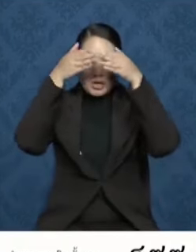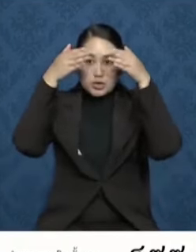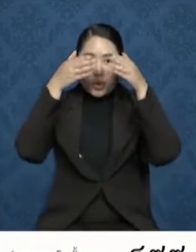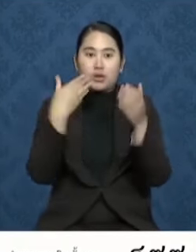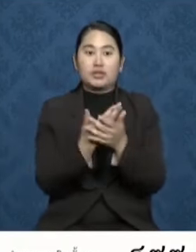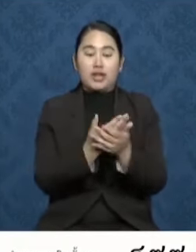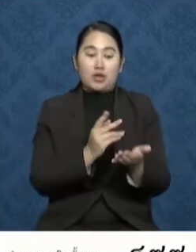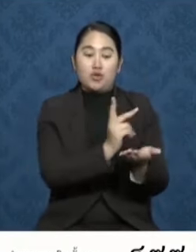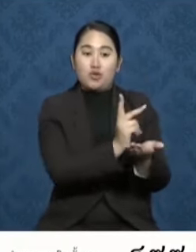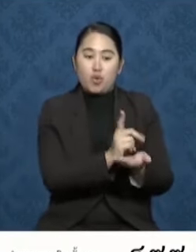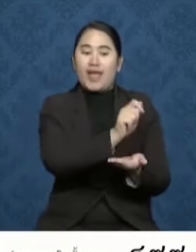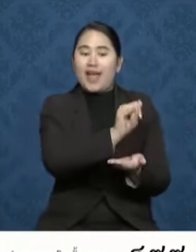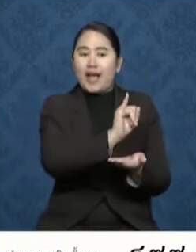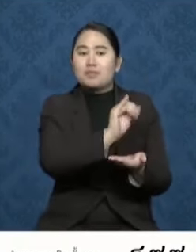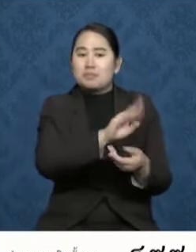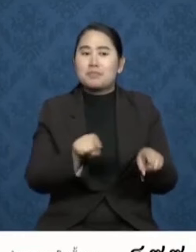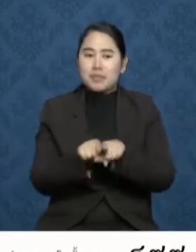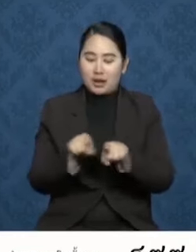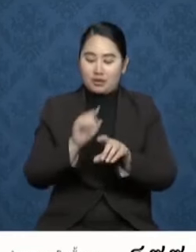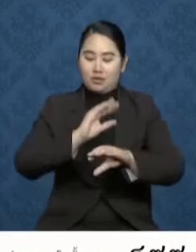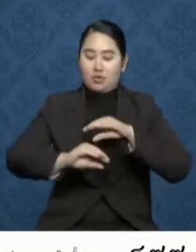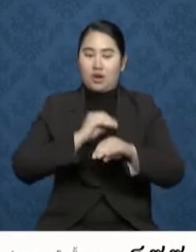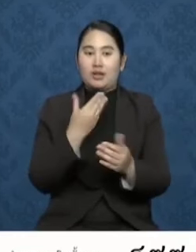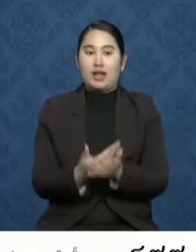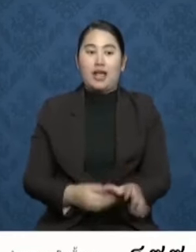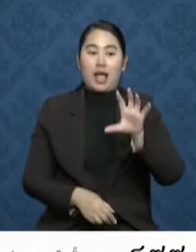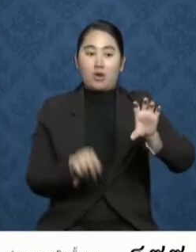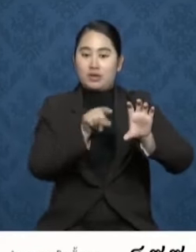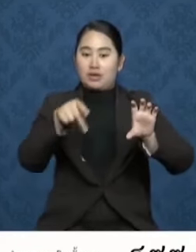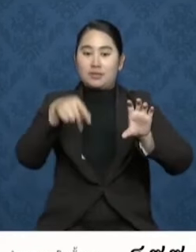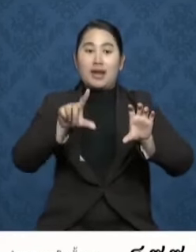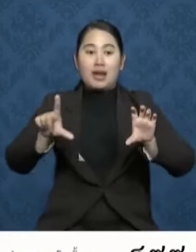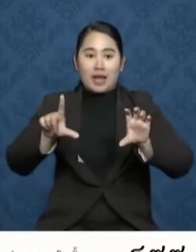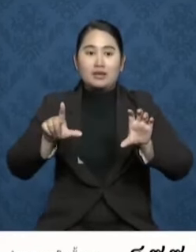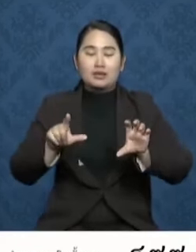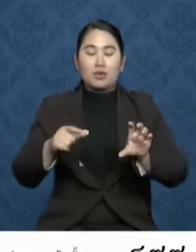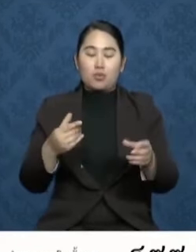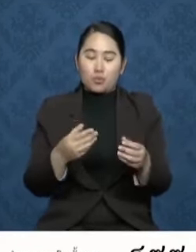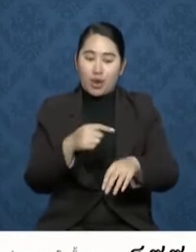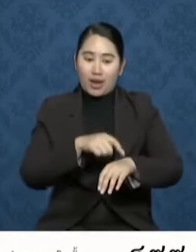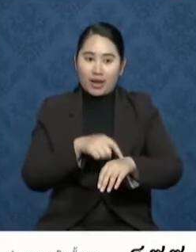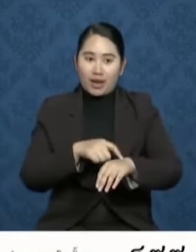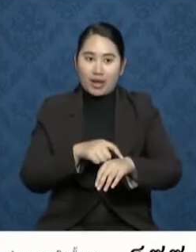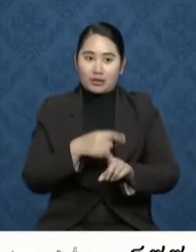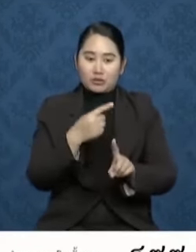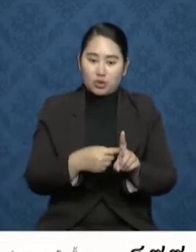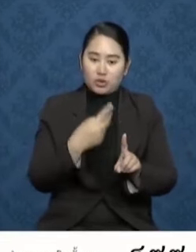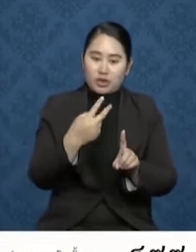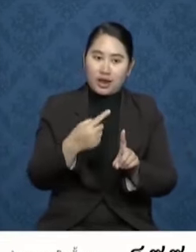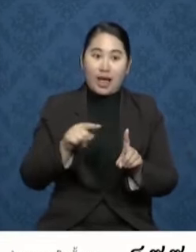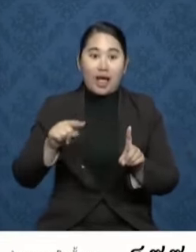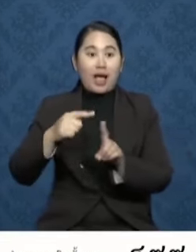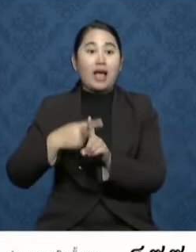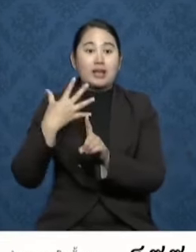ขอกู้ผ่าน AISเหมือนกันโครงการระดับ 500 - 1,000ล้านเขาใช้เวลาพิจารณาปล่อยกู้ 2-5เดือนเท่านั้น